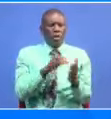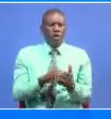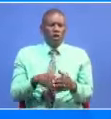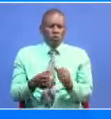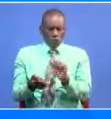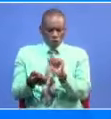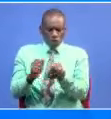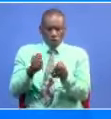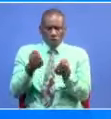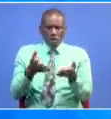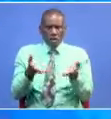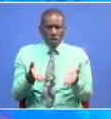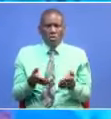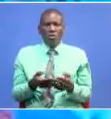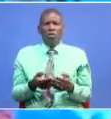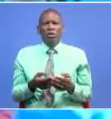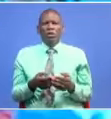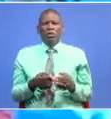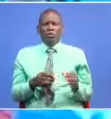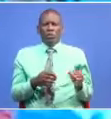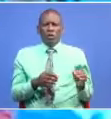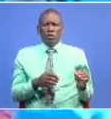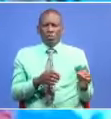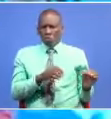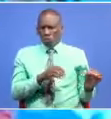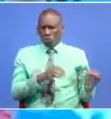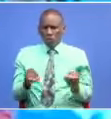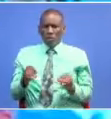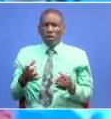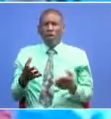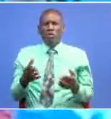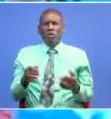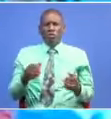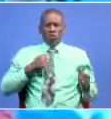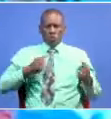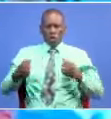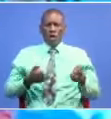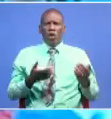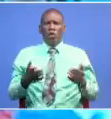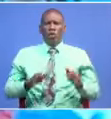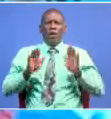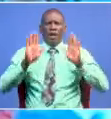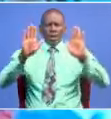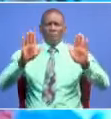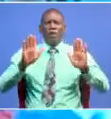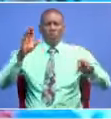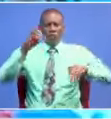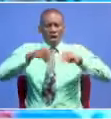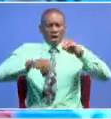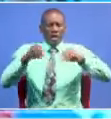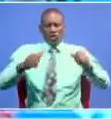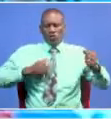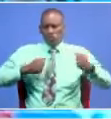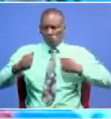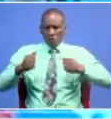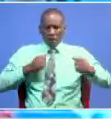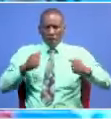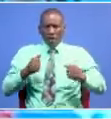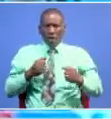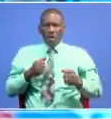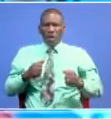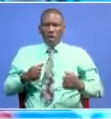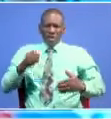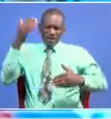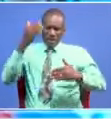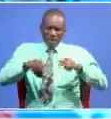Tubadilishe gia kidogo sasa, tutoke Kenya tu, tueleke Rwanda, ambapo kampeni za uchaguzi nchini Rwanda zimefikia kikomo